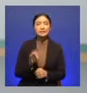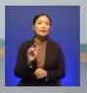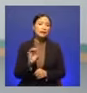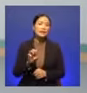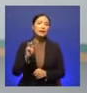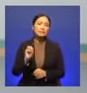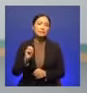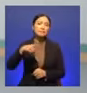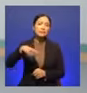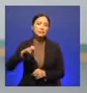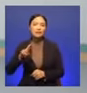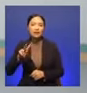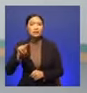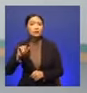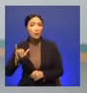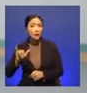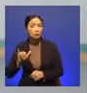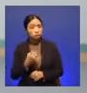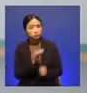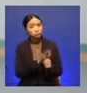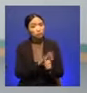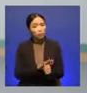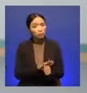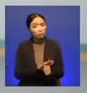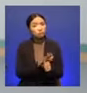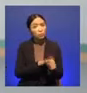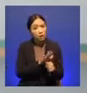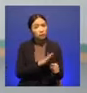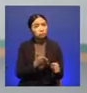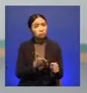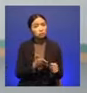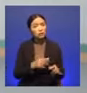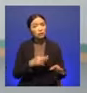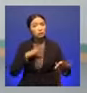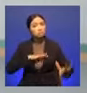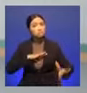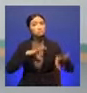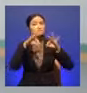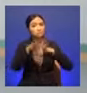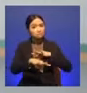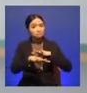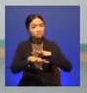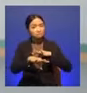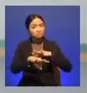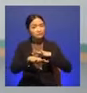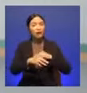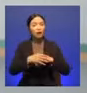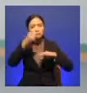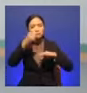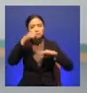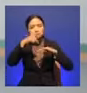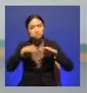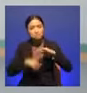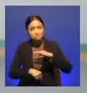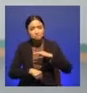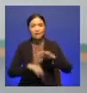ใจเขาไหมสงสารเขาไหม ใช่ครับซึ่งมันมีคำไทยคล้ายๆกับว่าใจเขาใจเรา นี่มันเริ่มลึกขึ้นนะครับเริ่มลึกซึ้งขึ้นว่าใ